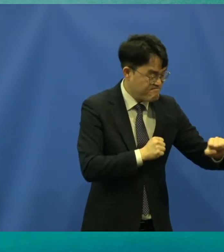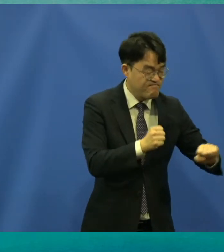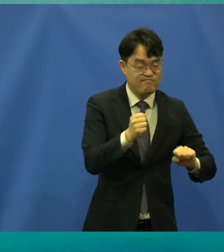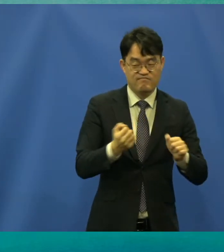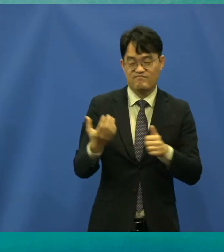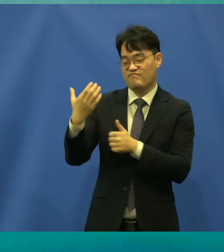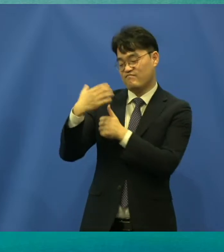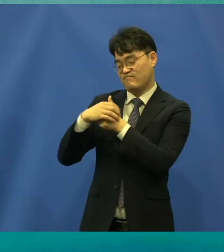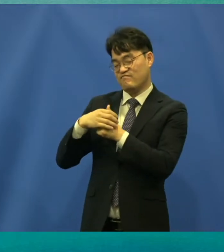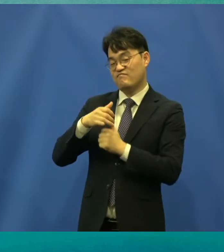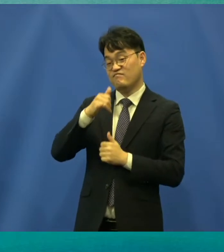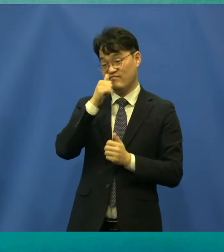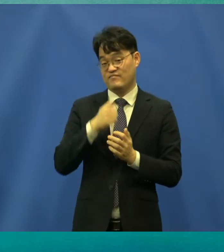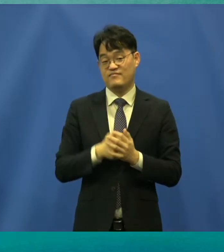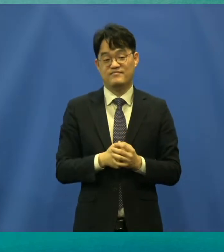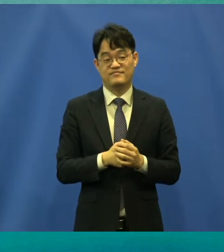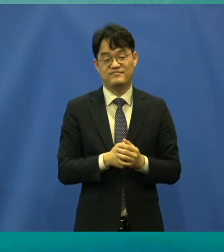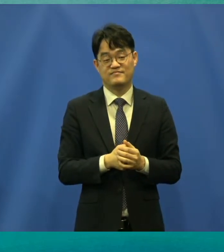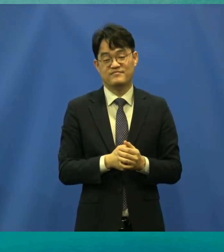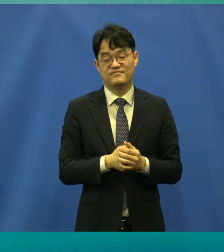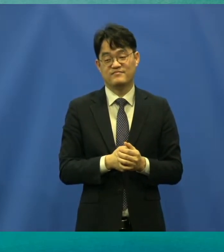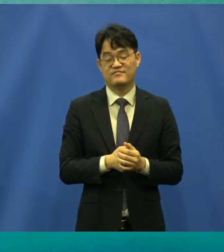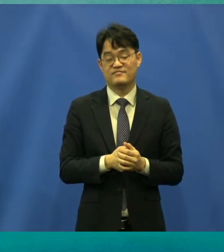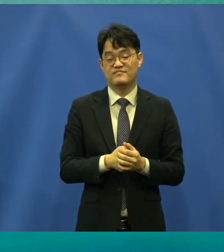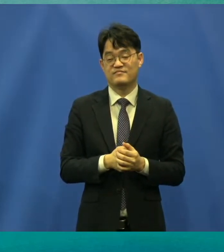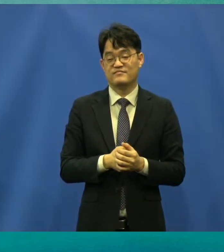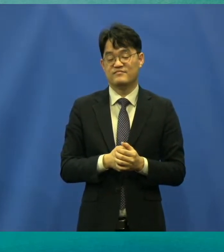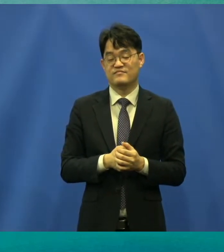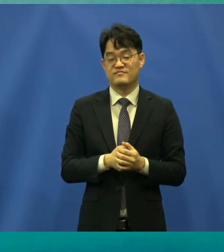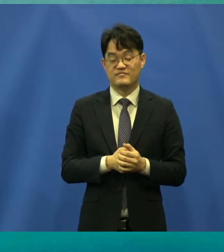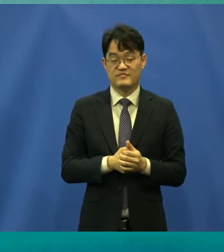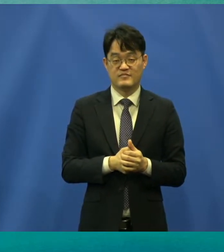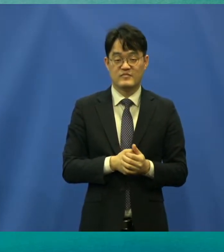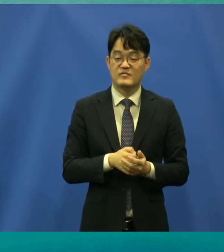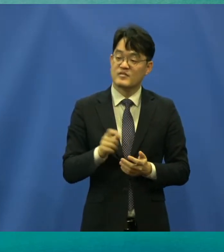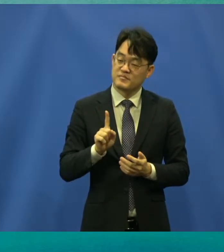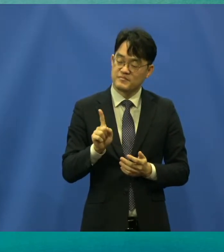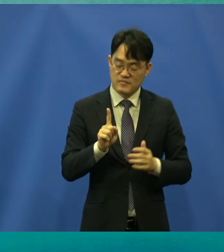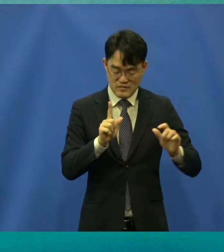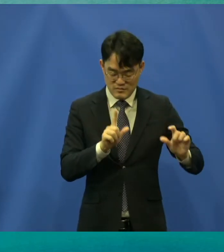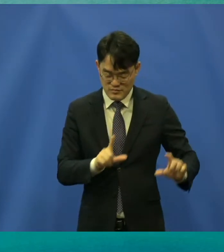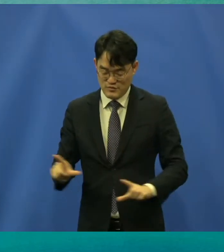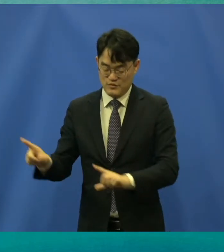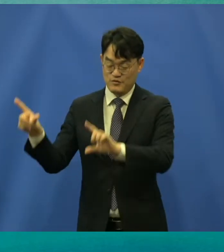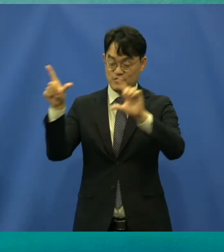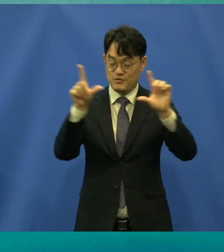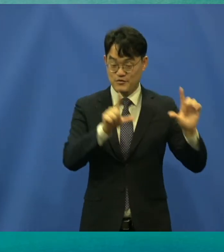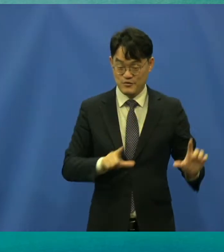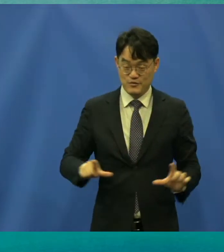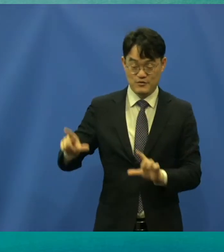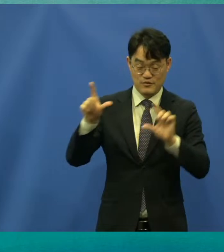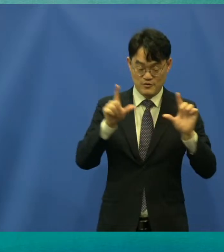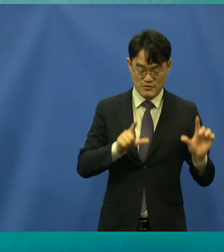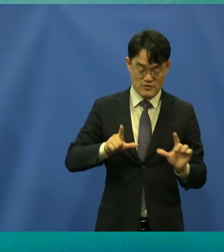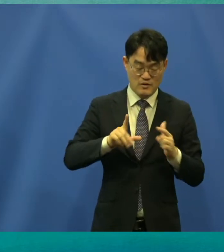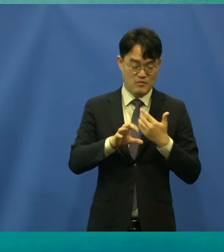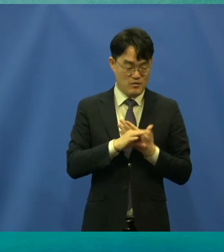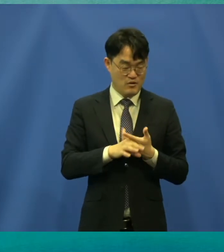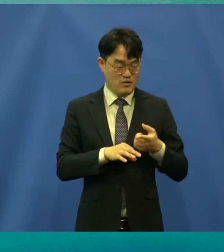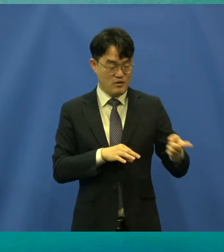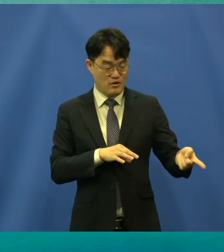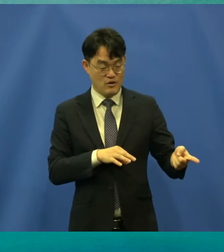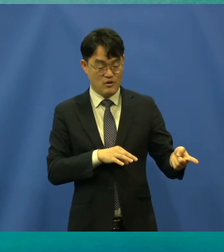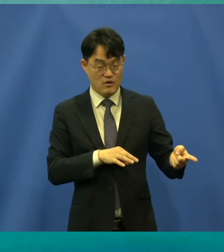여러분, 세상을 살다 보면 한때는 열광적이었던 것들도 시큰둥해집니다.